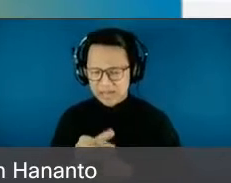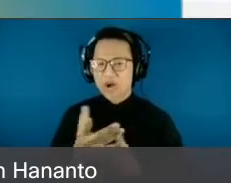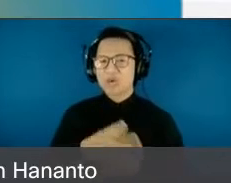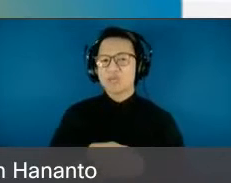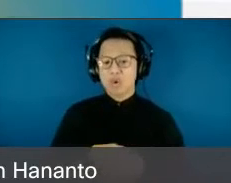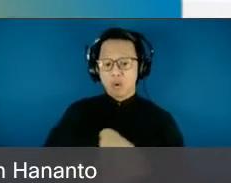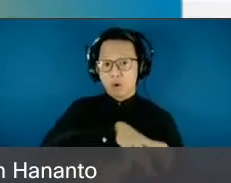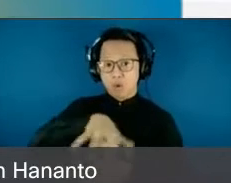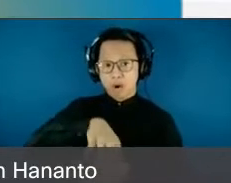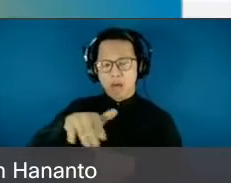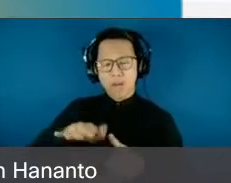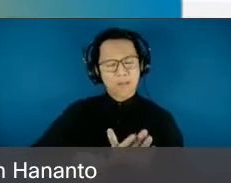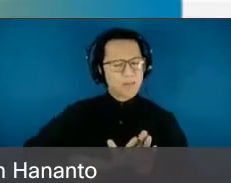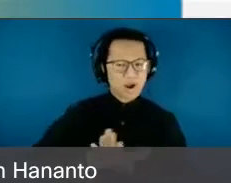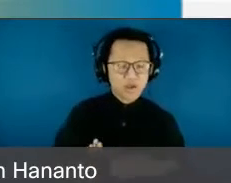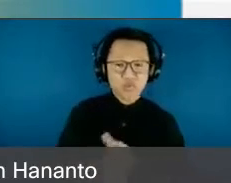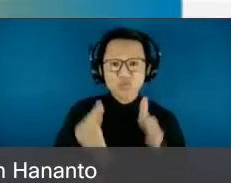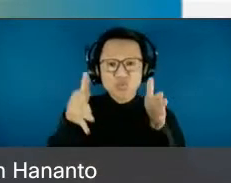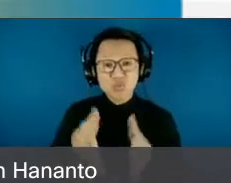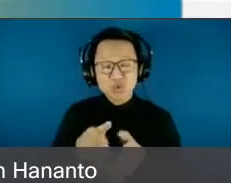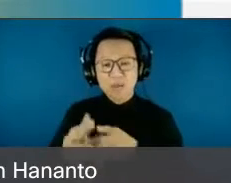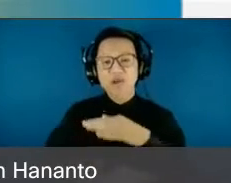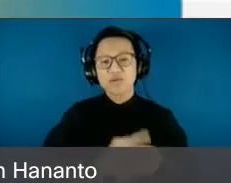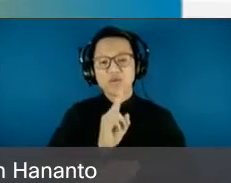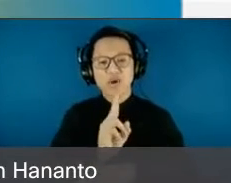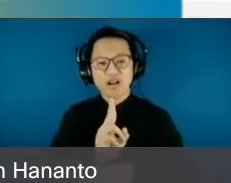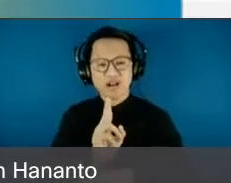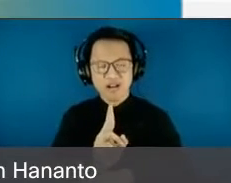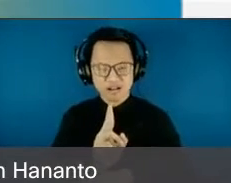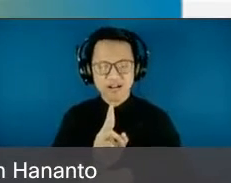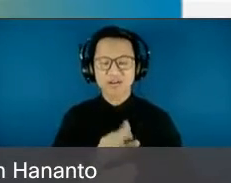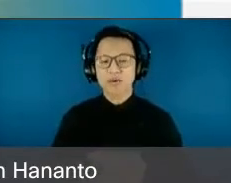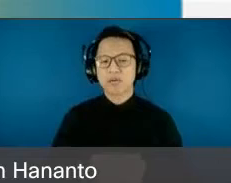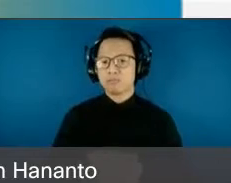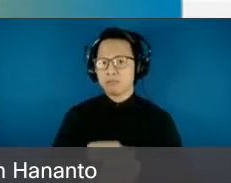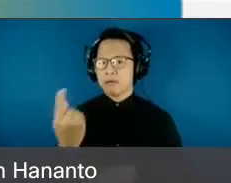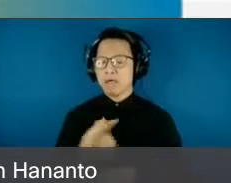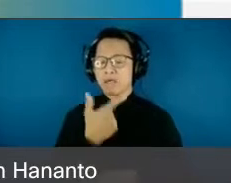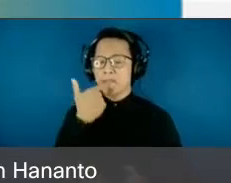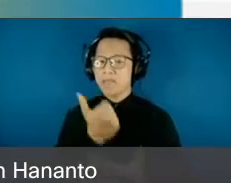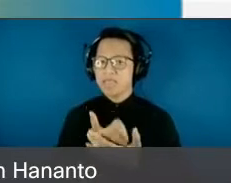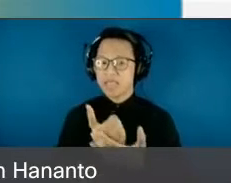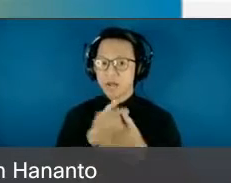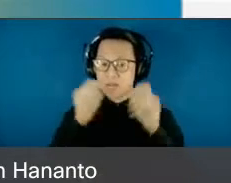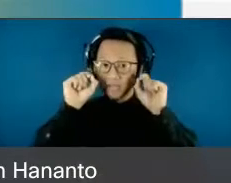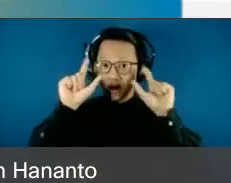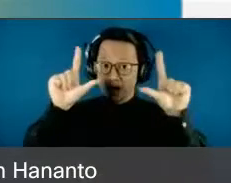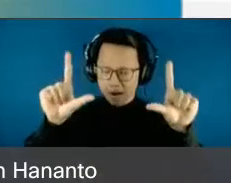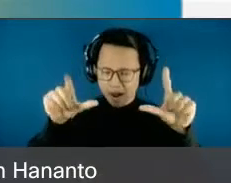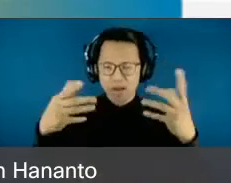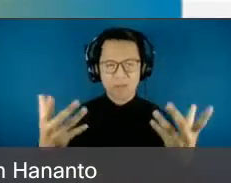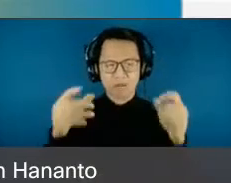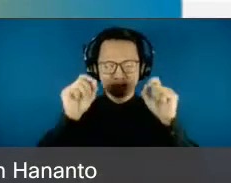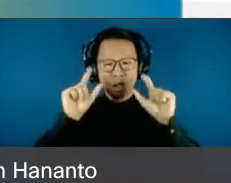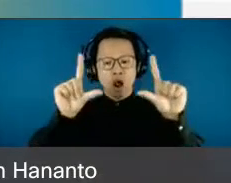sebuah daerah, khususnya bagi Kabupaten Pasuruan. Sehingga penting bagi kita untuk menyadari bahwa disabilitas